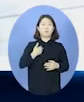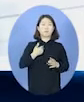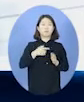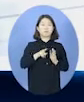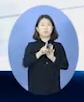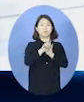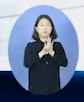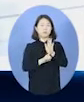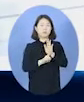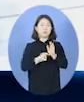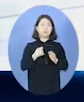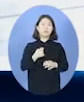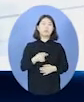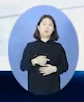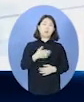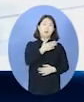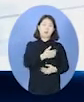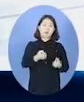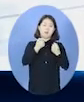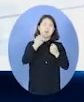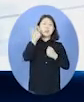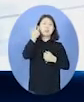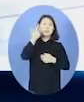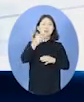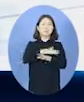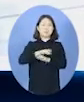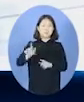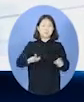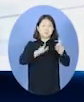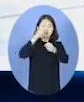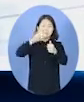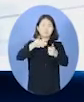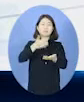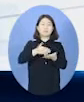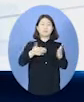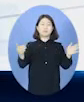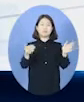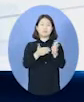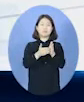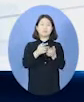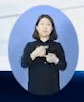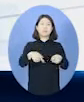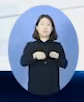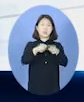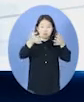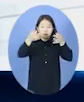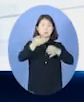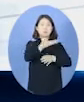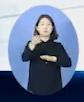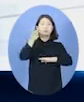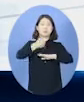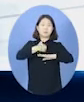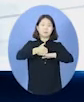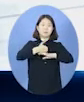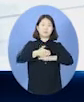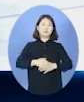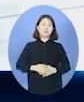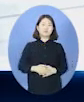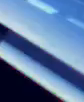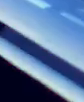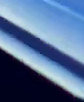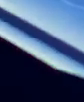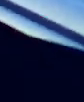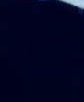유지로 환절기 질환을 대비하시고 건강한 한 주 보내시기 바랍니다. 뉴스 마칩니다. 함께해 주신 여러분 고맙습니다.